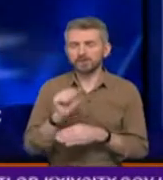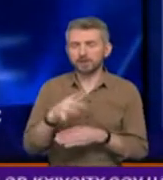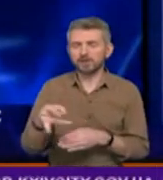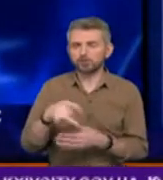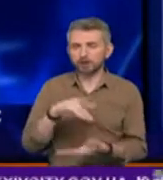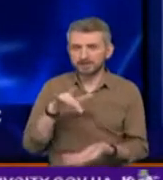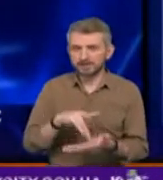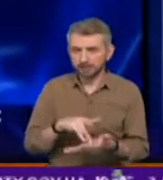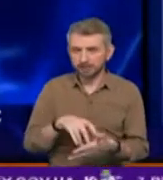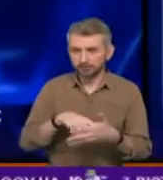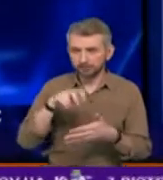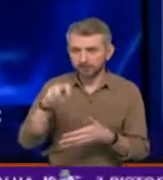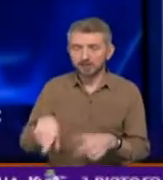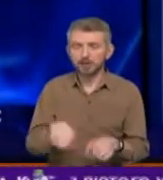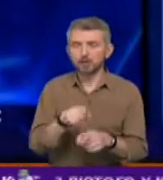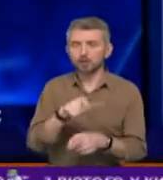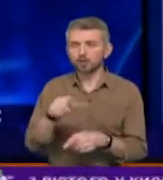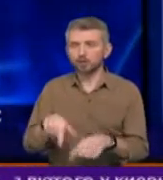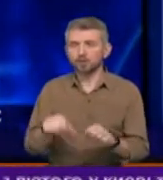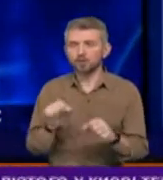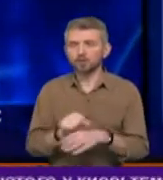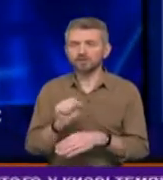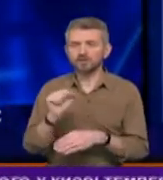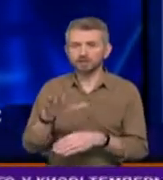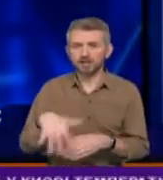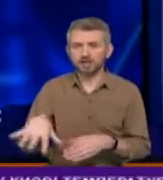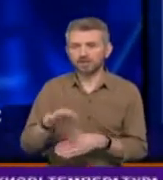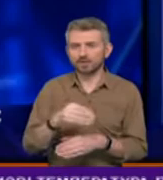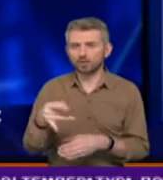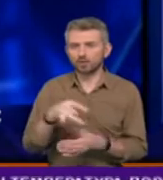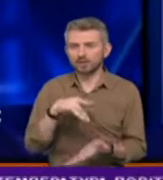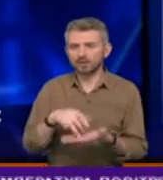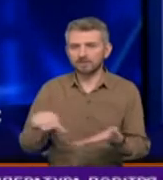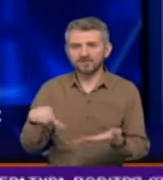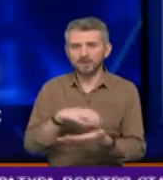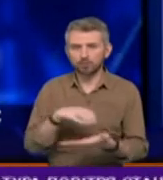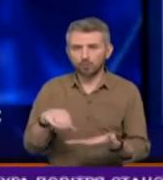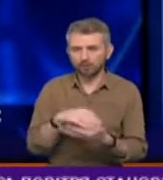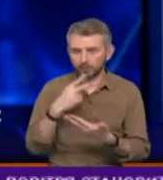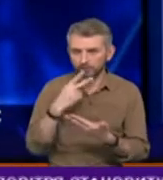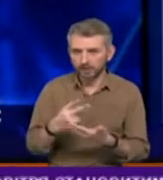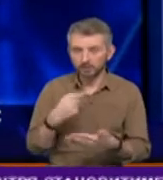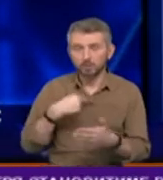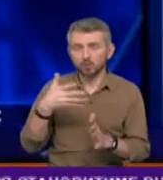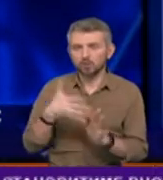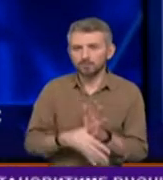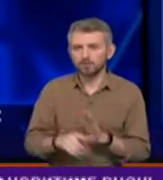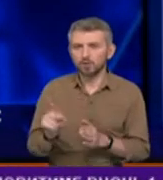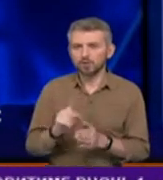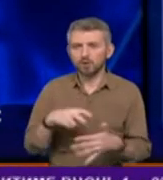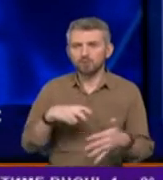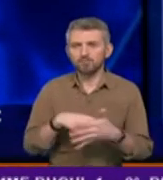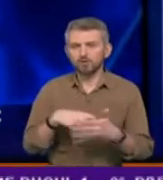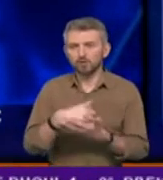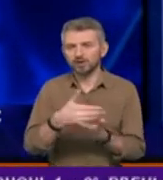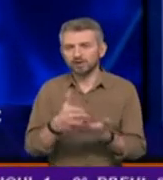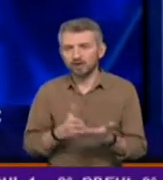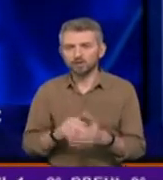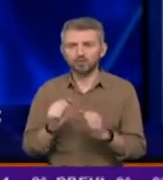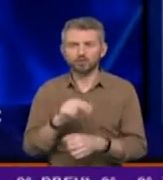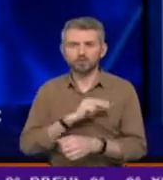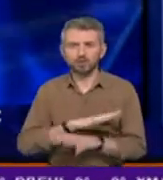лінія. Так що я розумію, що всі сидять у захваті і слухають, там нотують, але якщо, як запиляться, якщо хочете приточнити, зараз